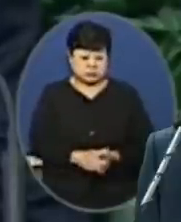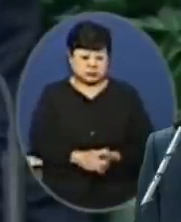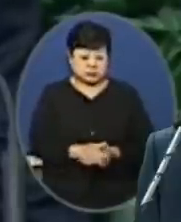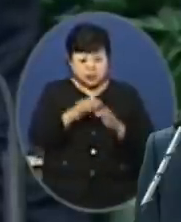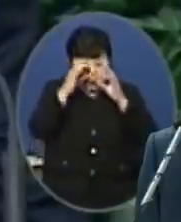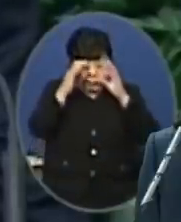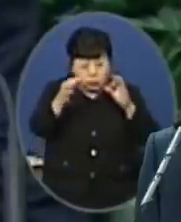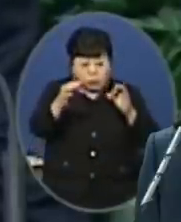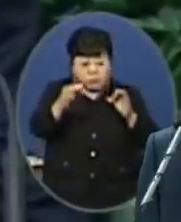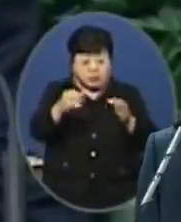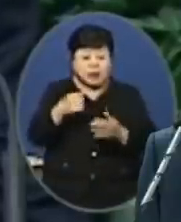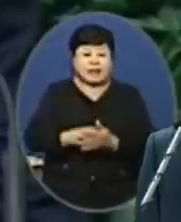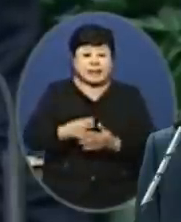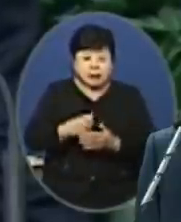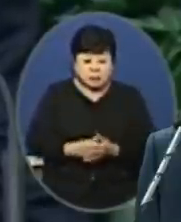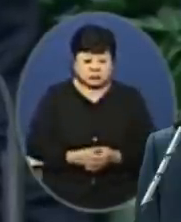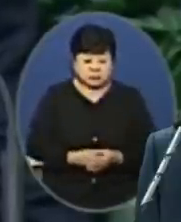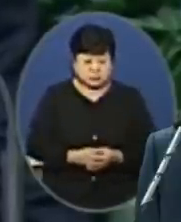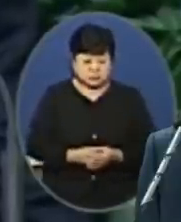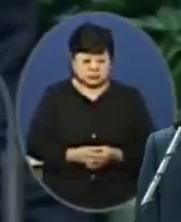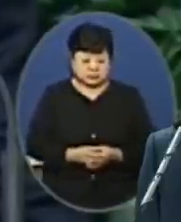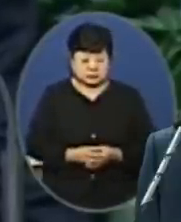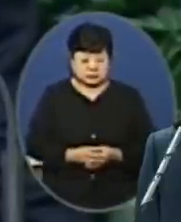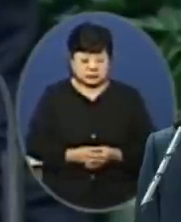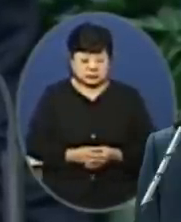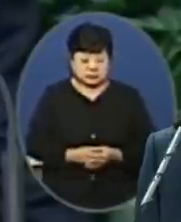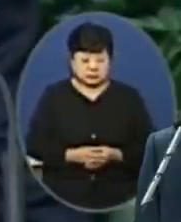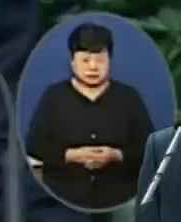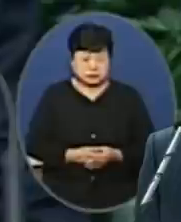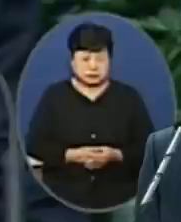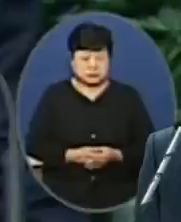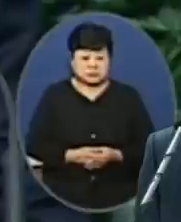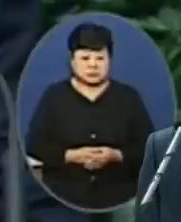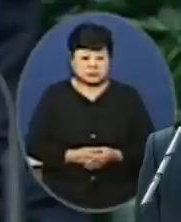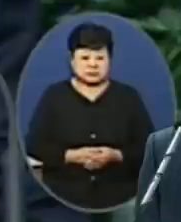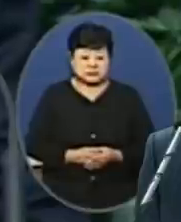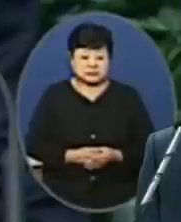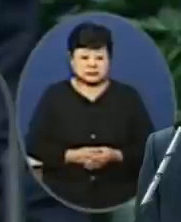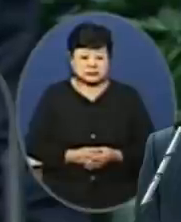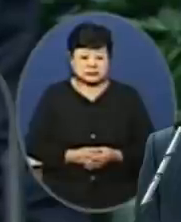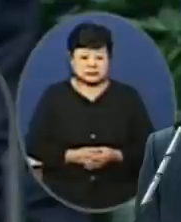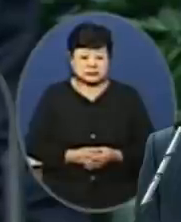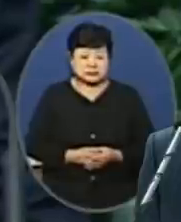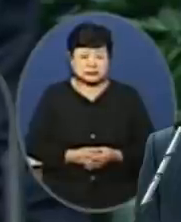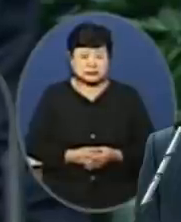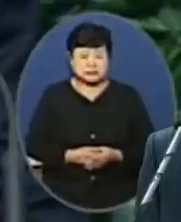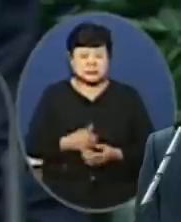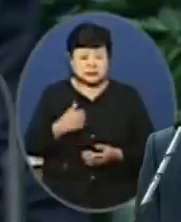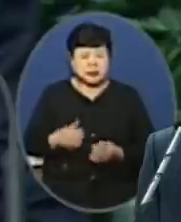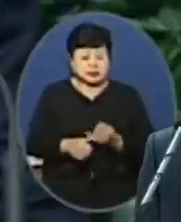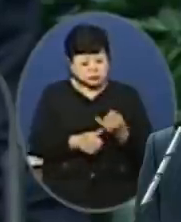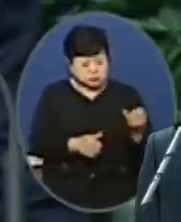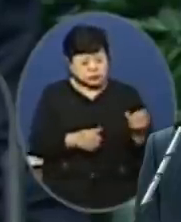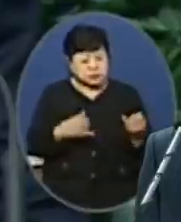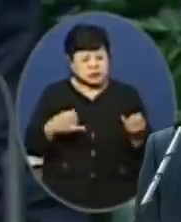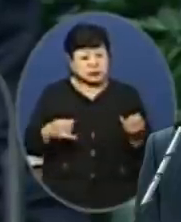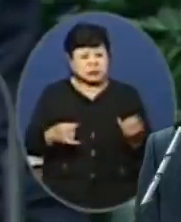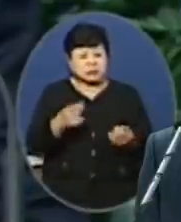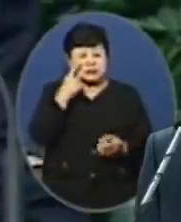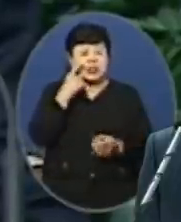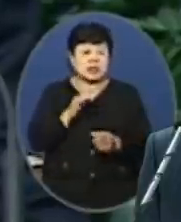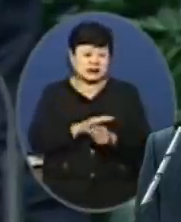보면 언제나 안타까운 것이 그분은 잘 갔는데 남은 사모님과 애들이 불쌍해요.